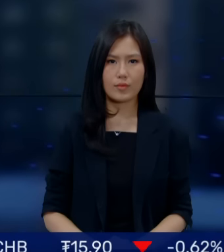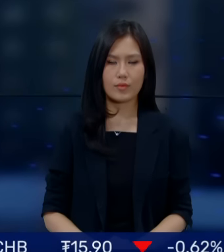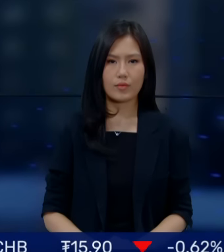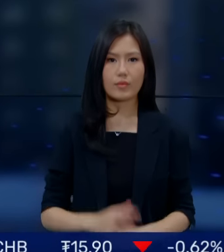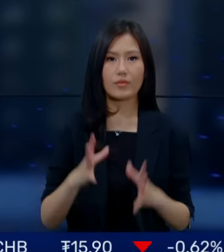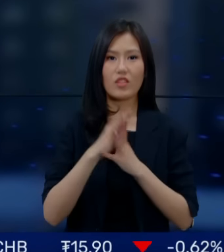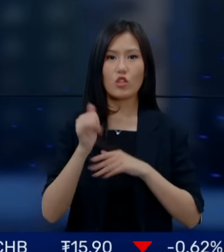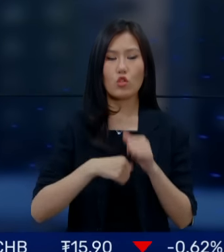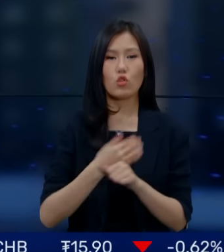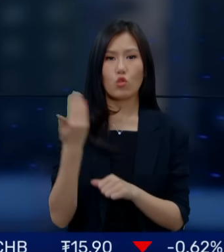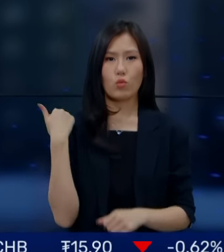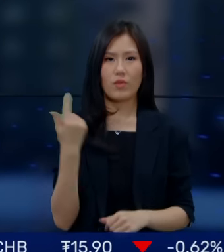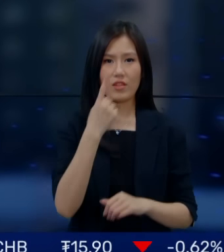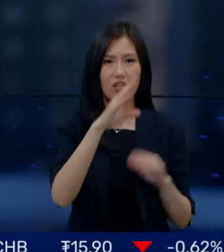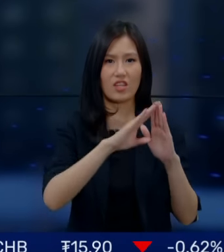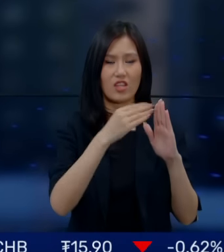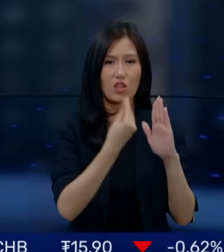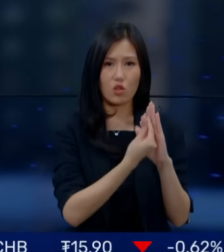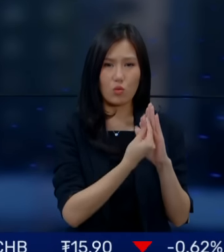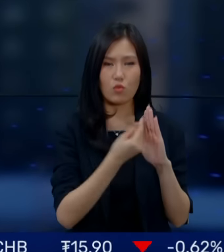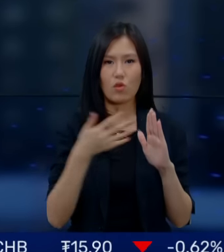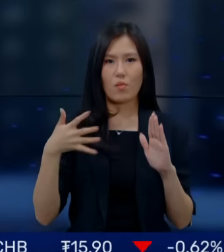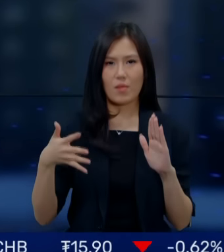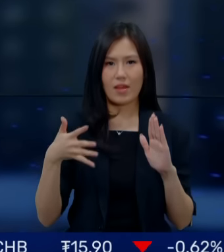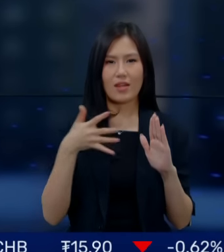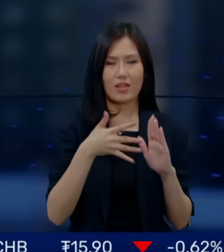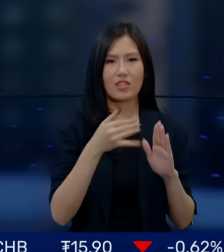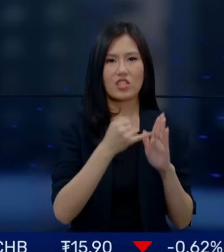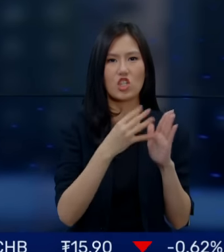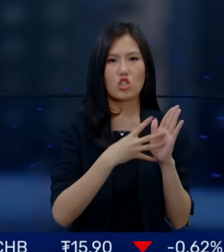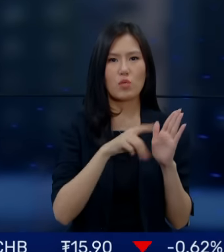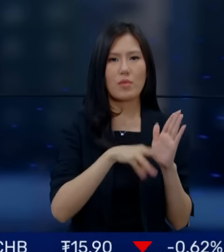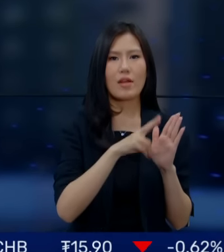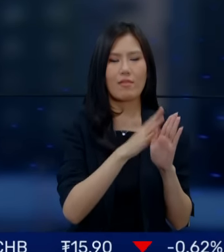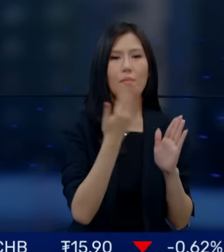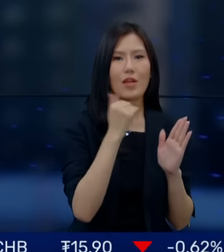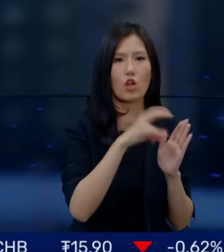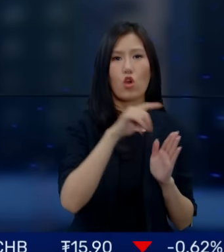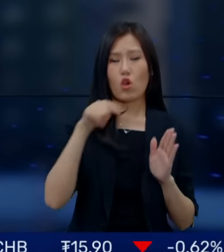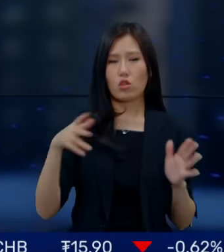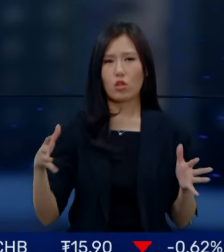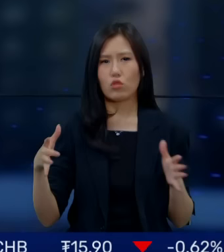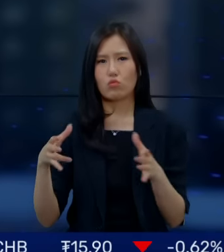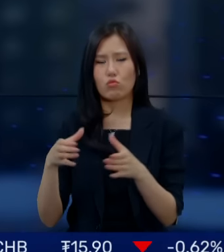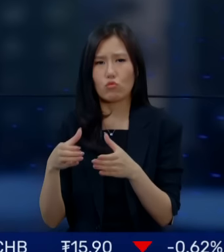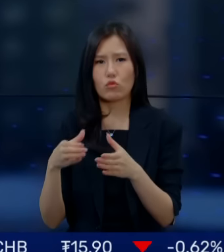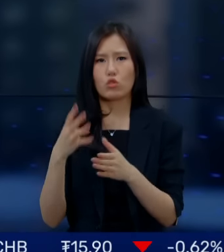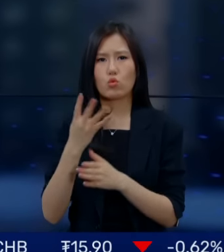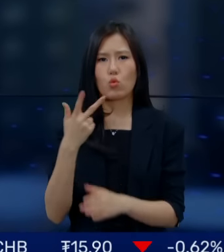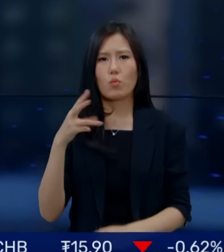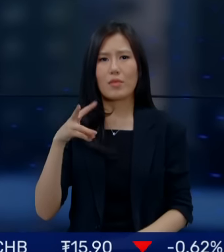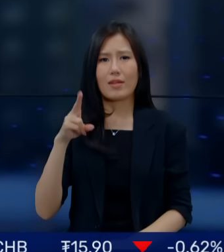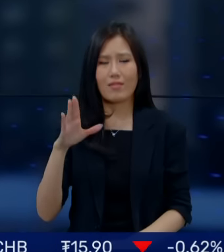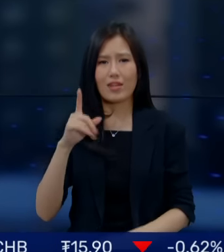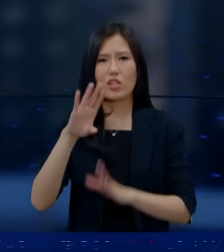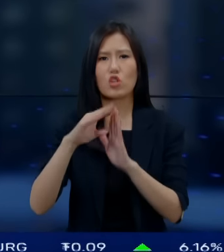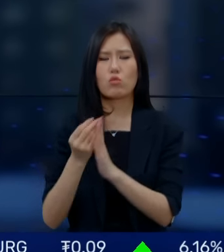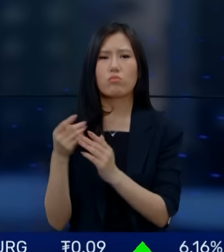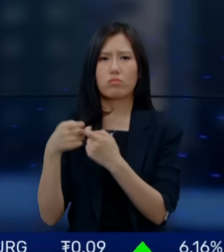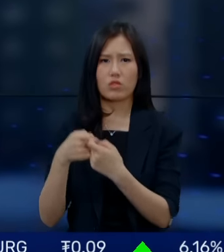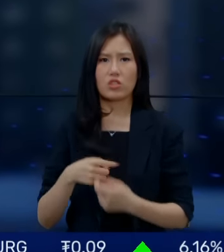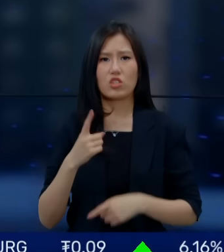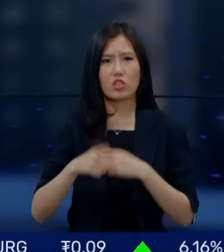10 жилийн өмнө нэг өрхөд ногдож байсан орон сууцны талбай 69 м квадрат байсан бол одоо 43 м квадрат болж буурчээ. Жил ирэх тусам